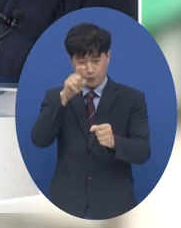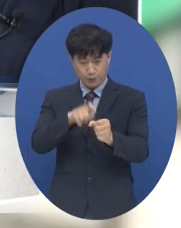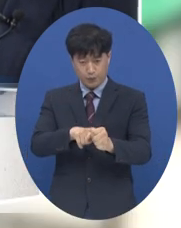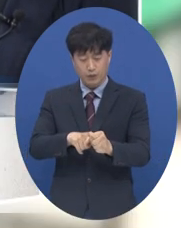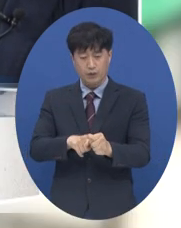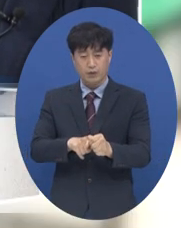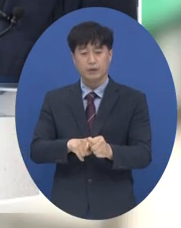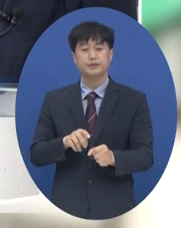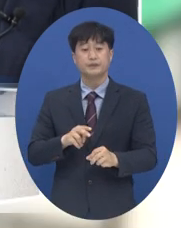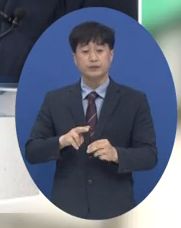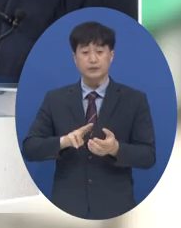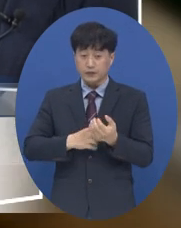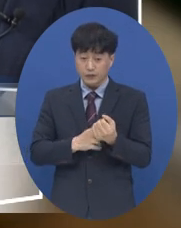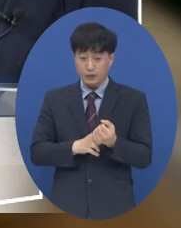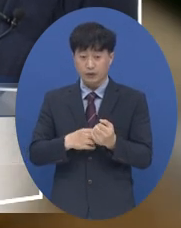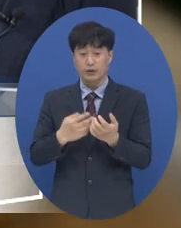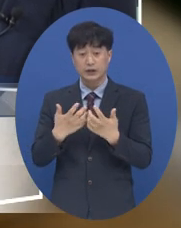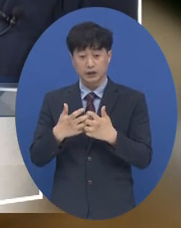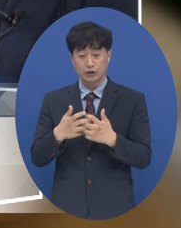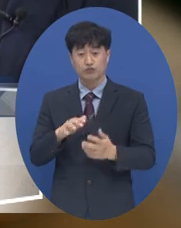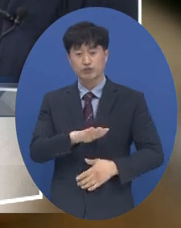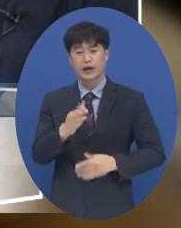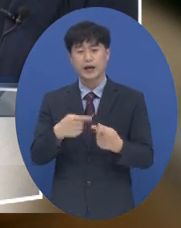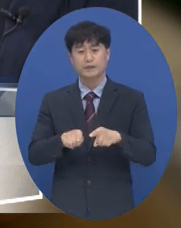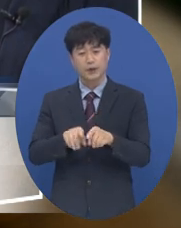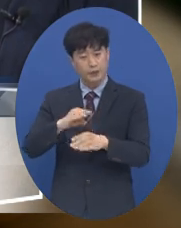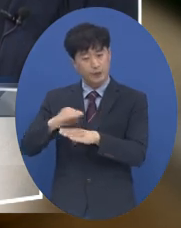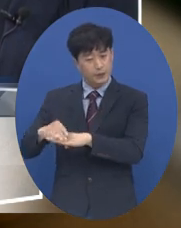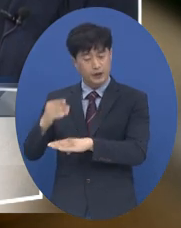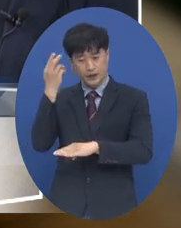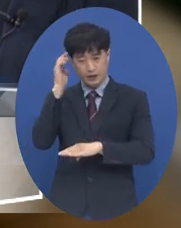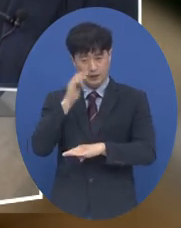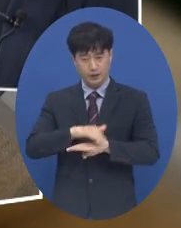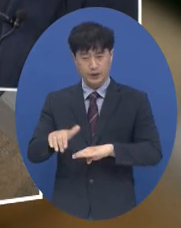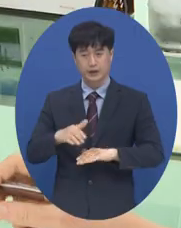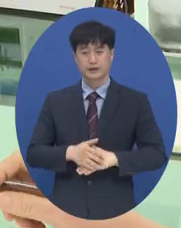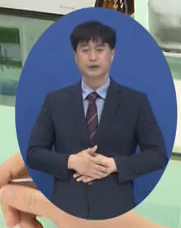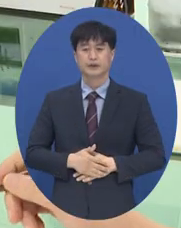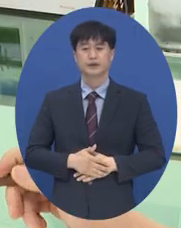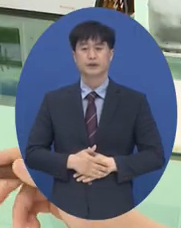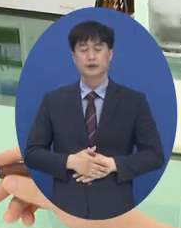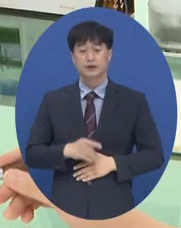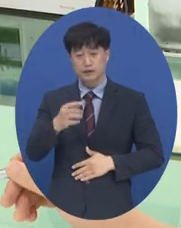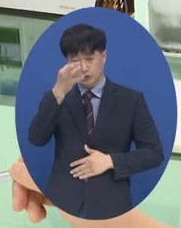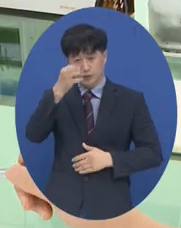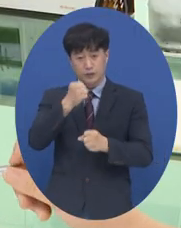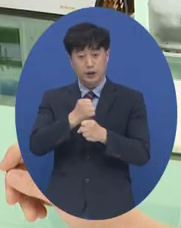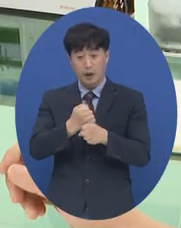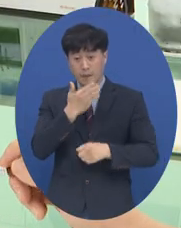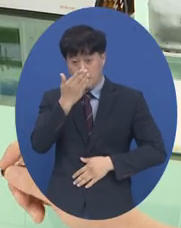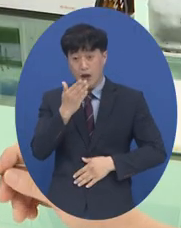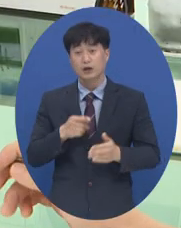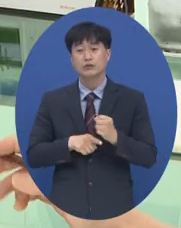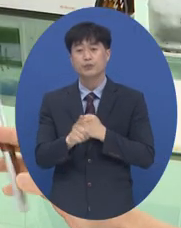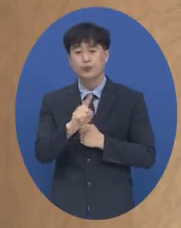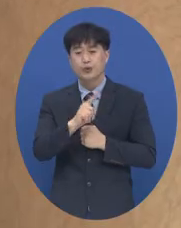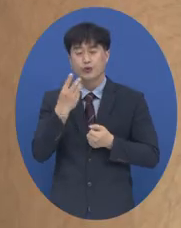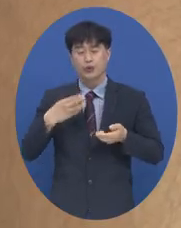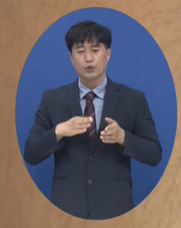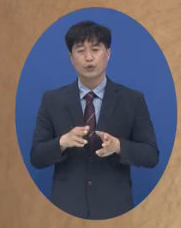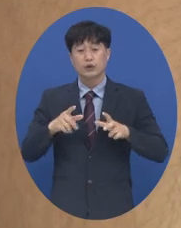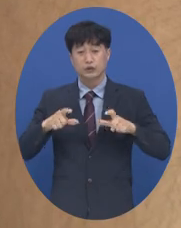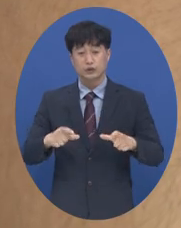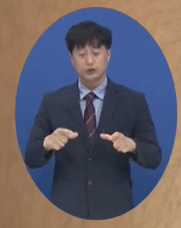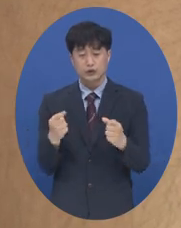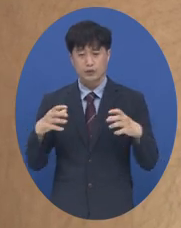목표로 해서 임용기기도 저희가 같이 접목을 할 생각입니다. 이 기술이 탄생할 수 있었던 건